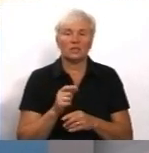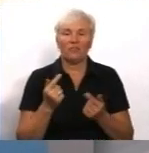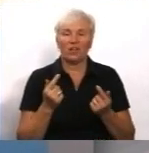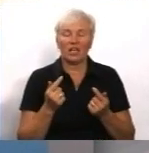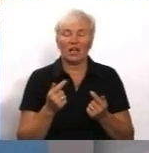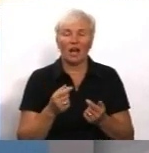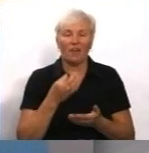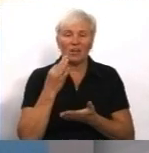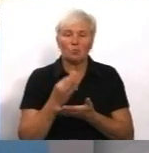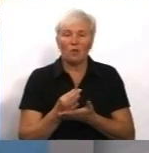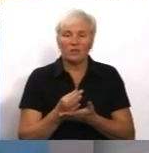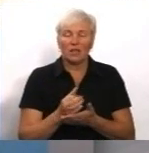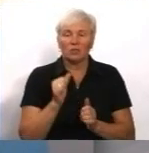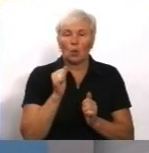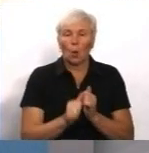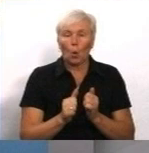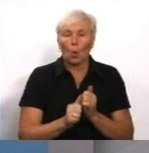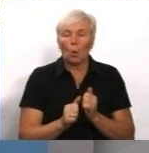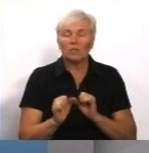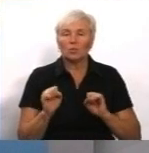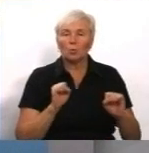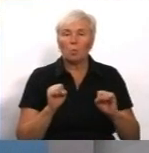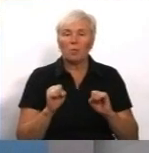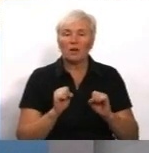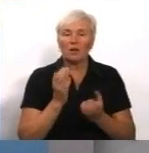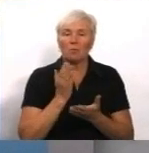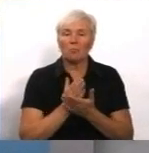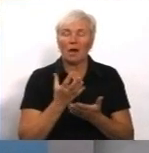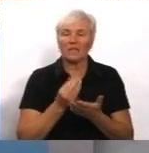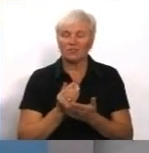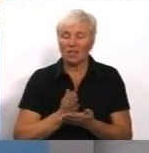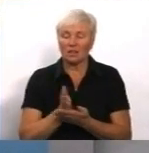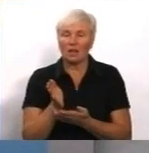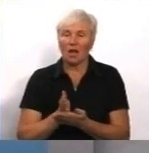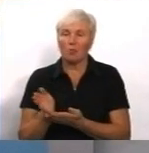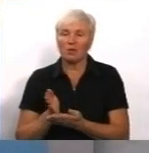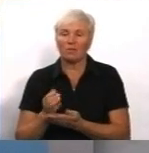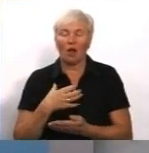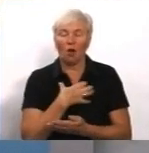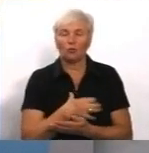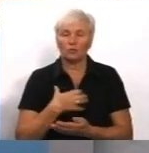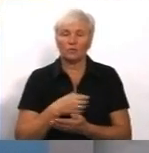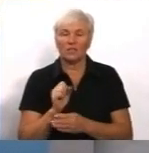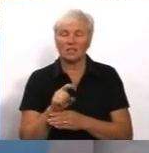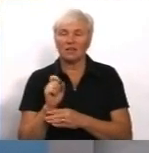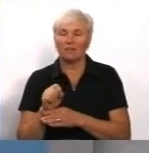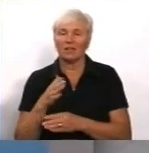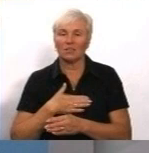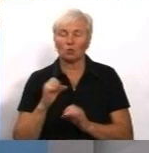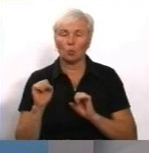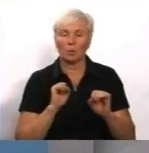відповідальності. Кожне із управлінь має свої напрямки, але основні завдання нашого управління –